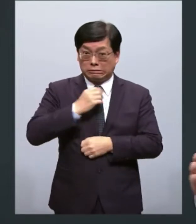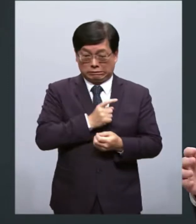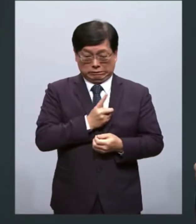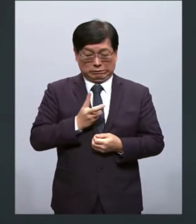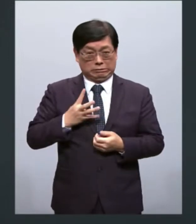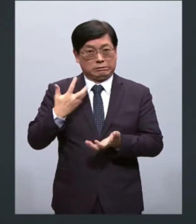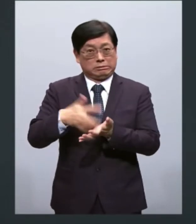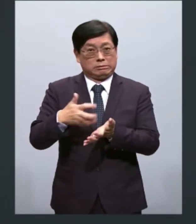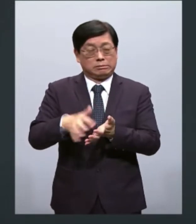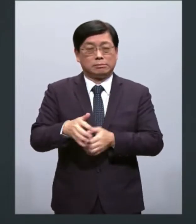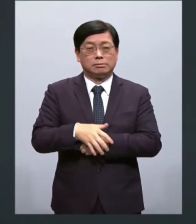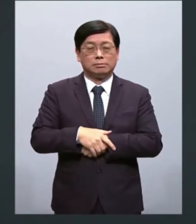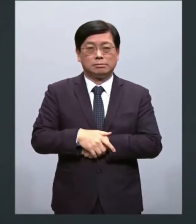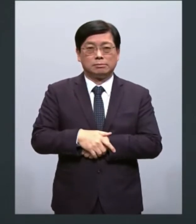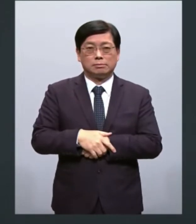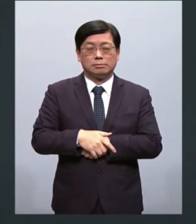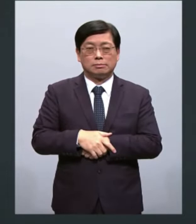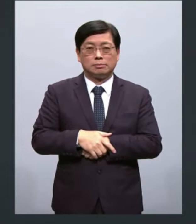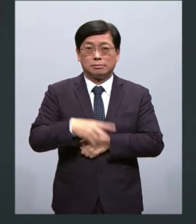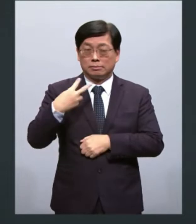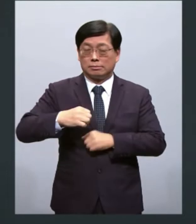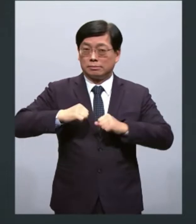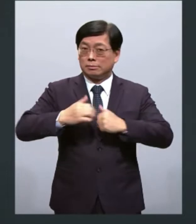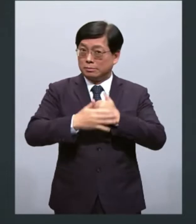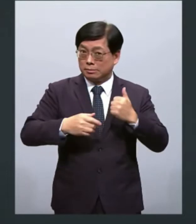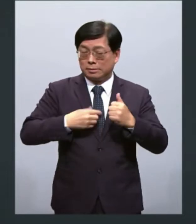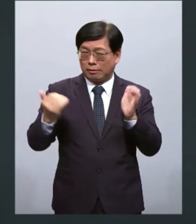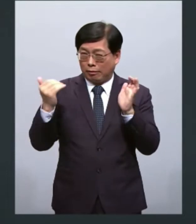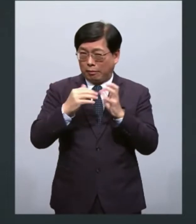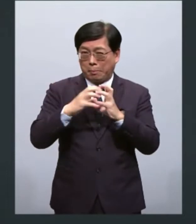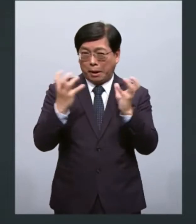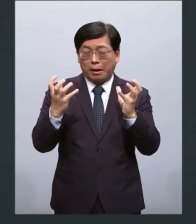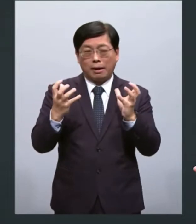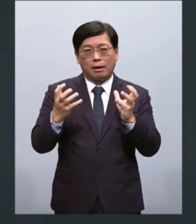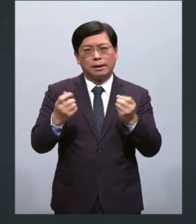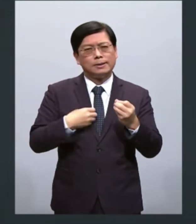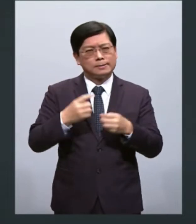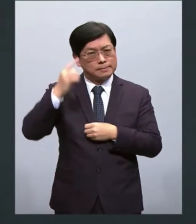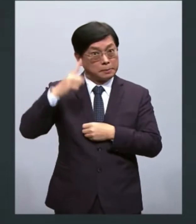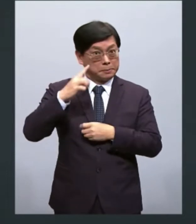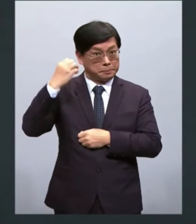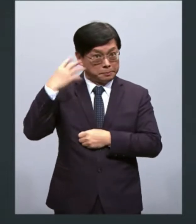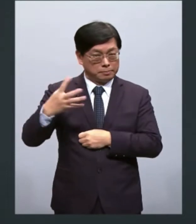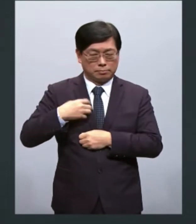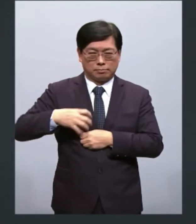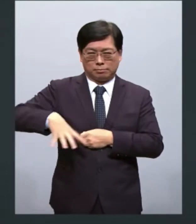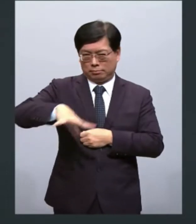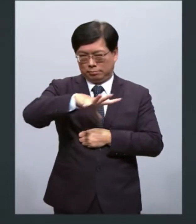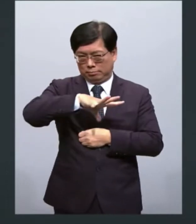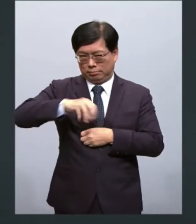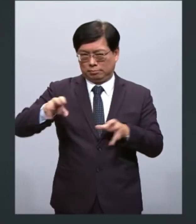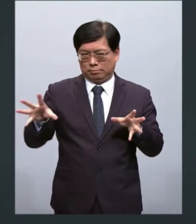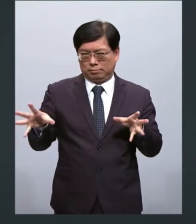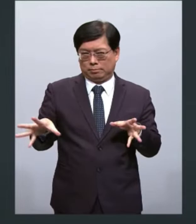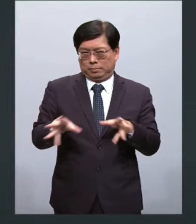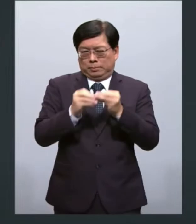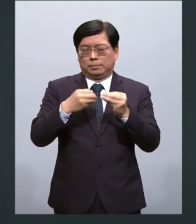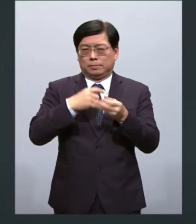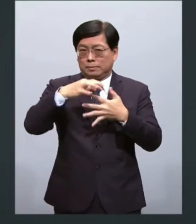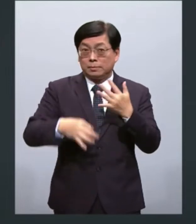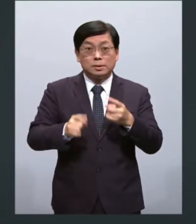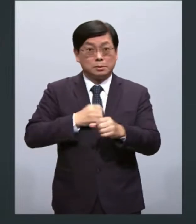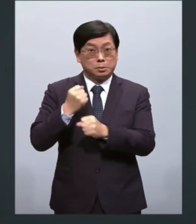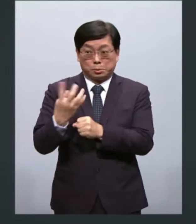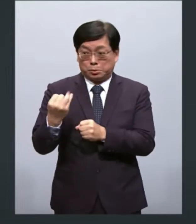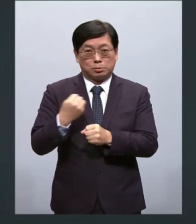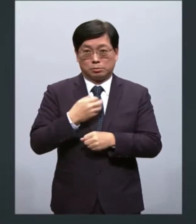海，在健保快要破产的状态下，他就发明了一个叫总额制度，意思就是说不管你做多